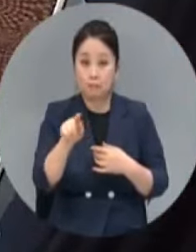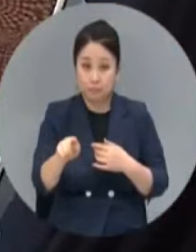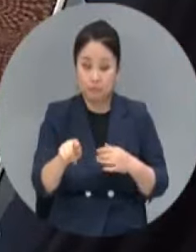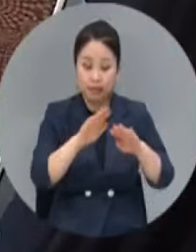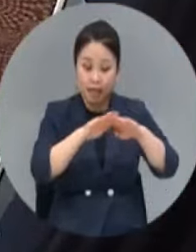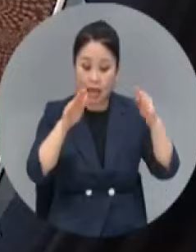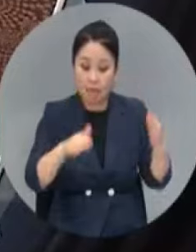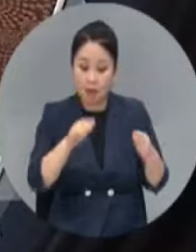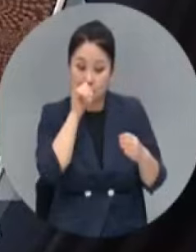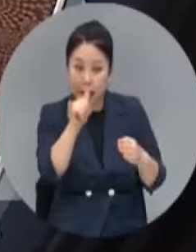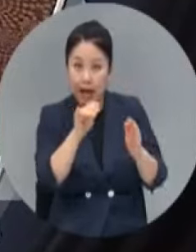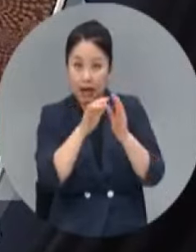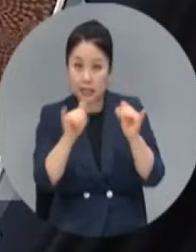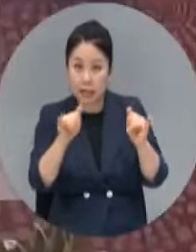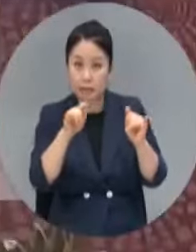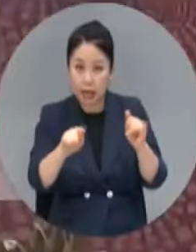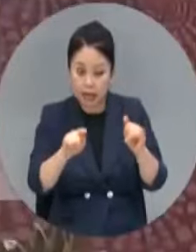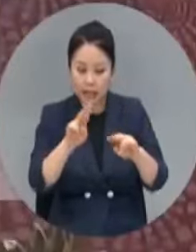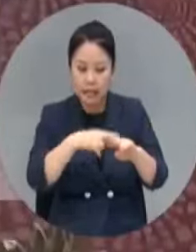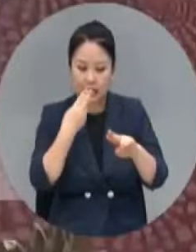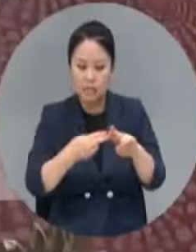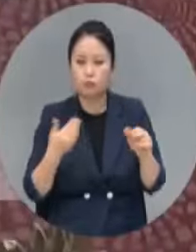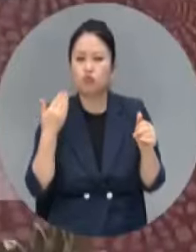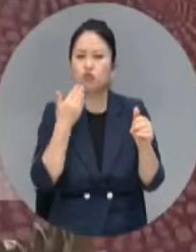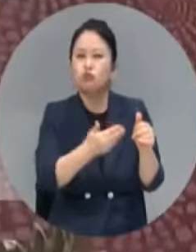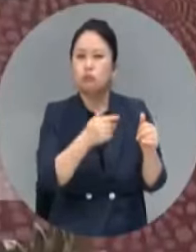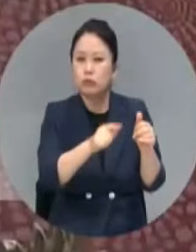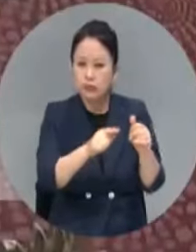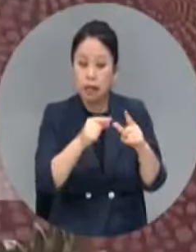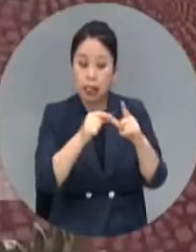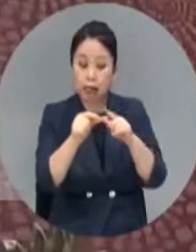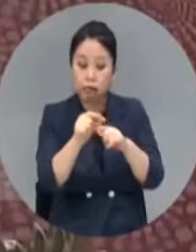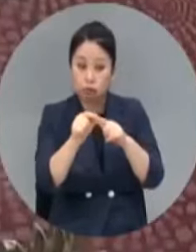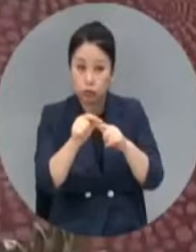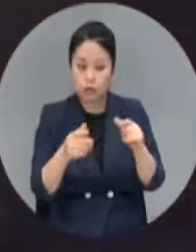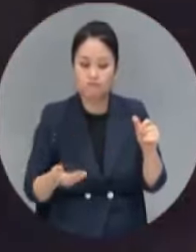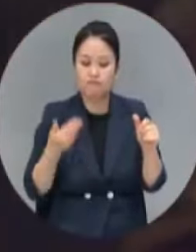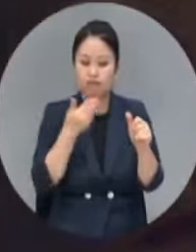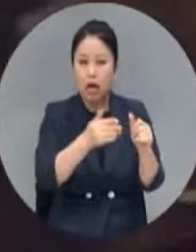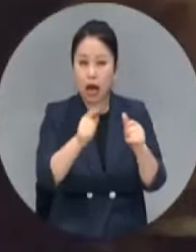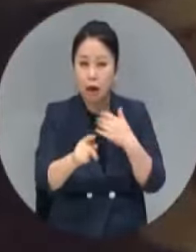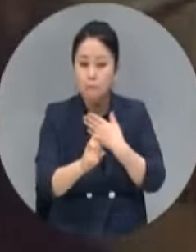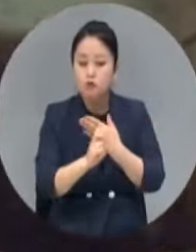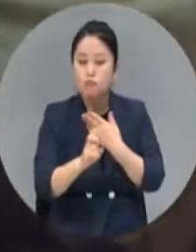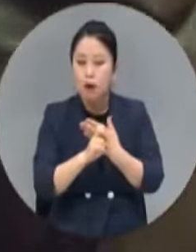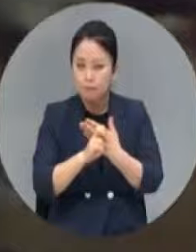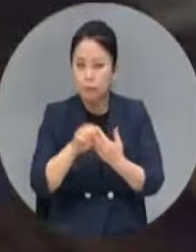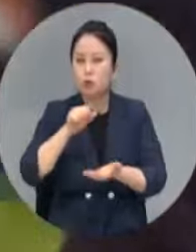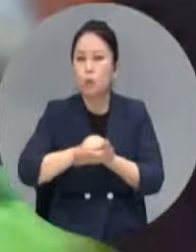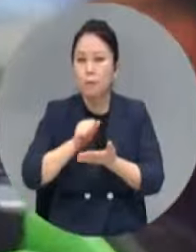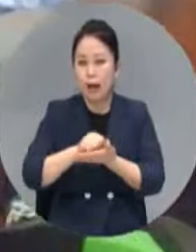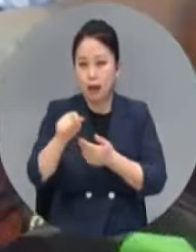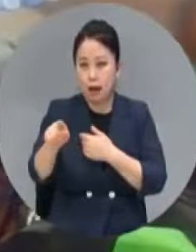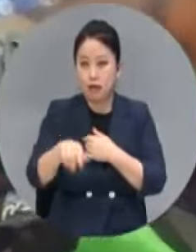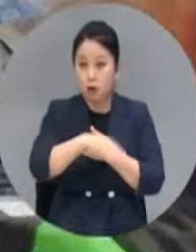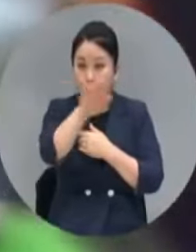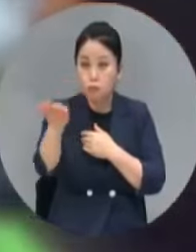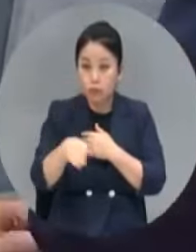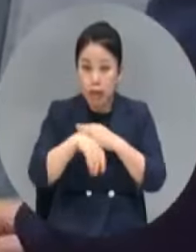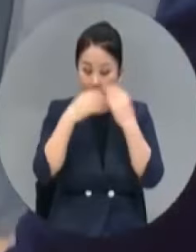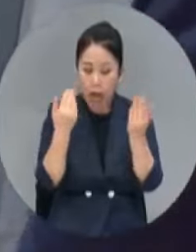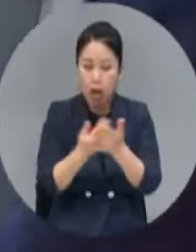판돈의 일부가 상금으로 지급된 불법 도박 혐의를 포착하고 수사했습니다. 여러분들 여기 지금 다 도박 혐의로 다 적발된